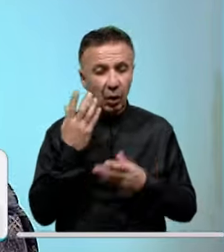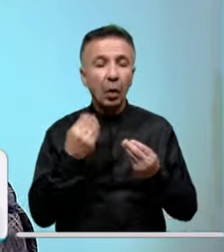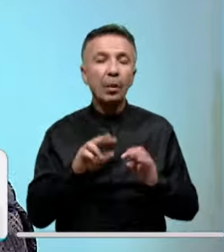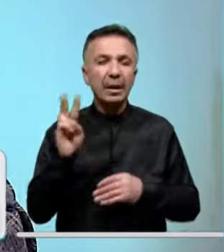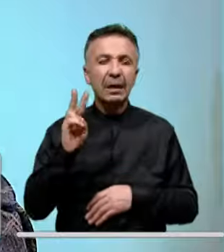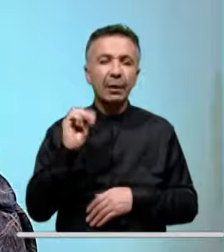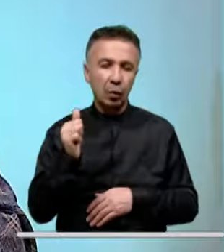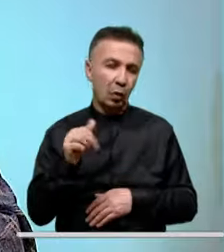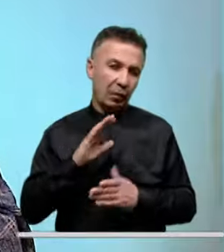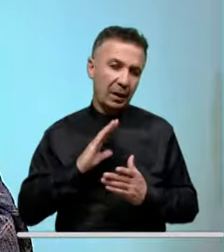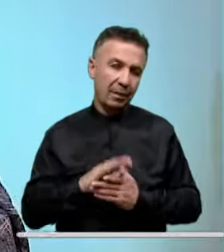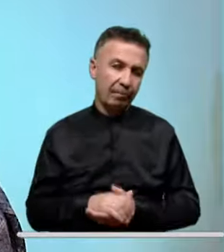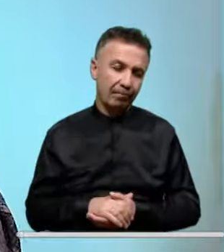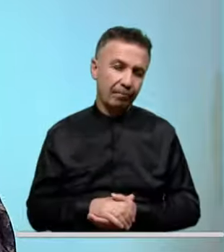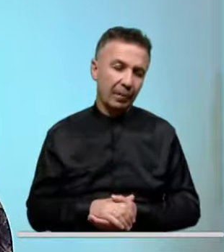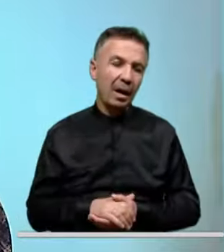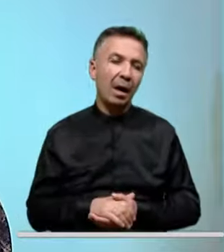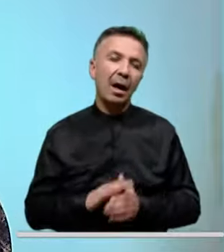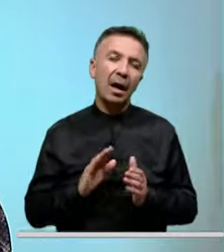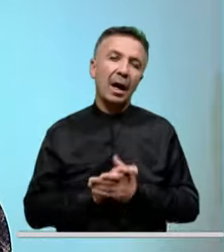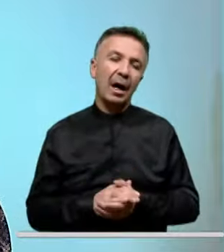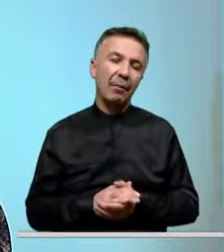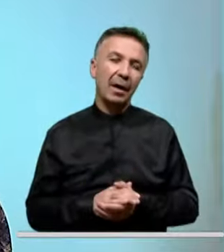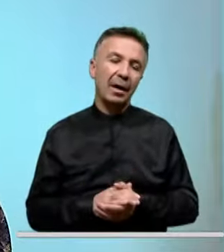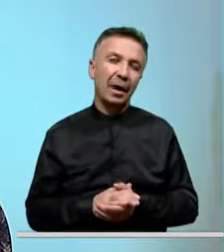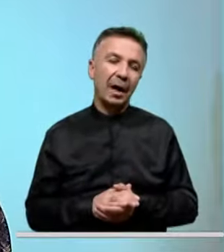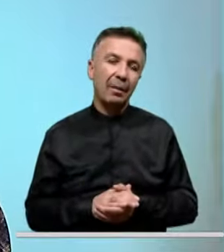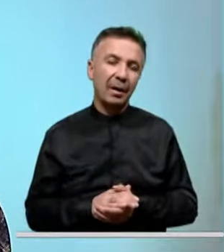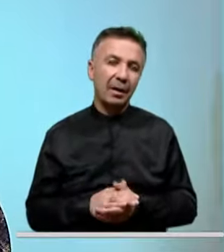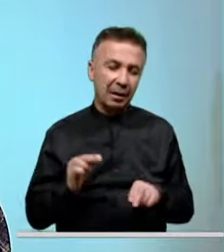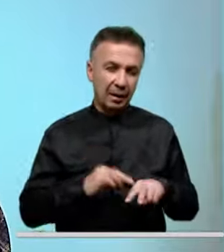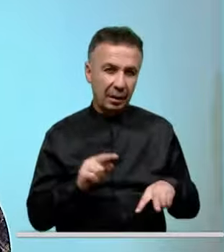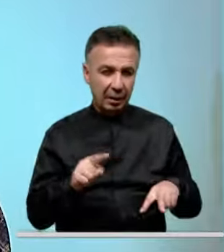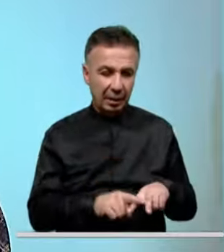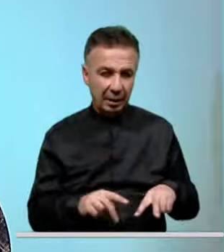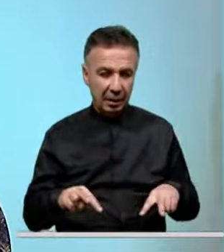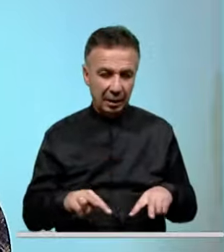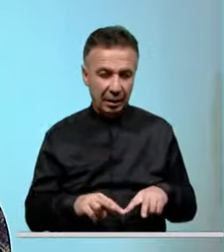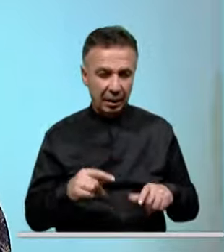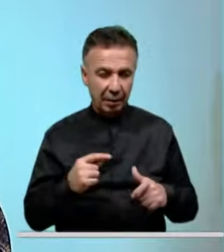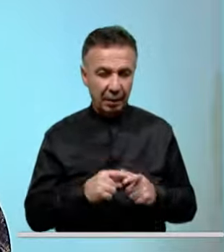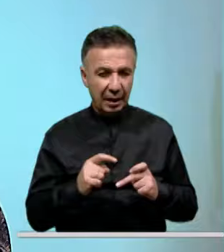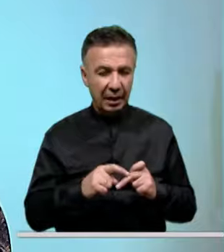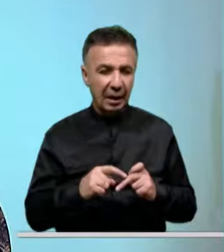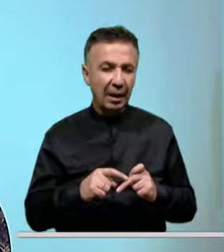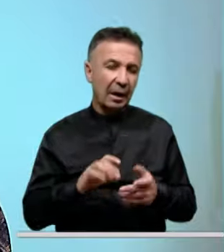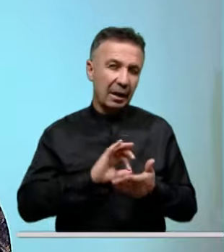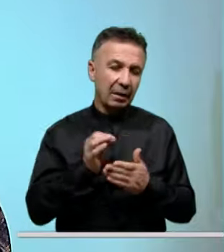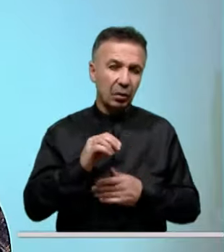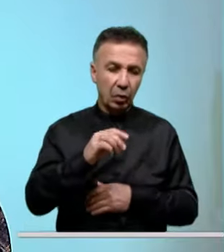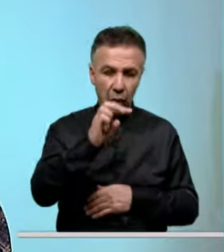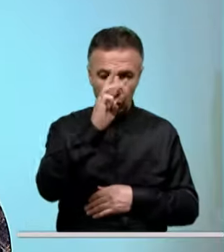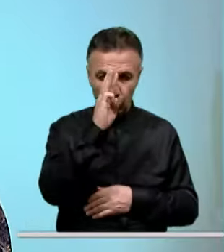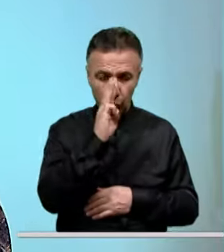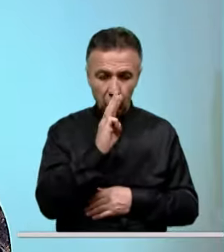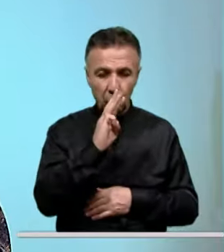kalmış. Ama kameri de 22'ye tekabül ediyor. Kameri takvimde 354 gün olduğu